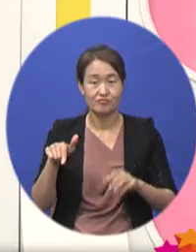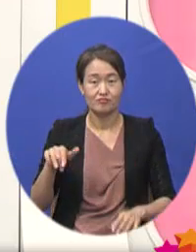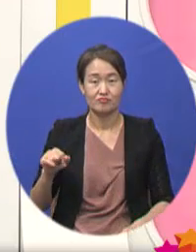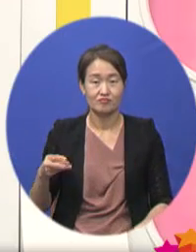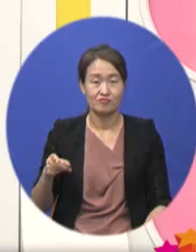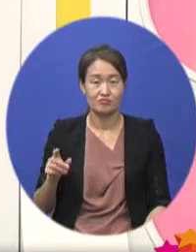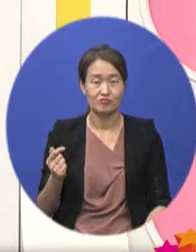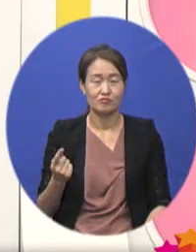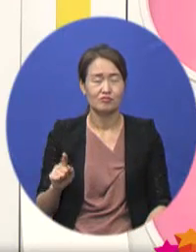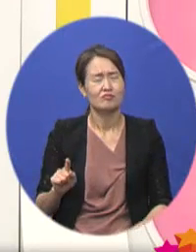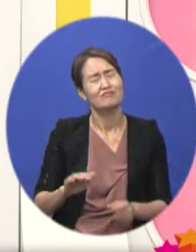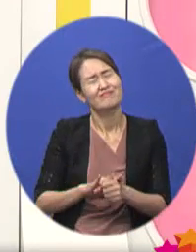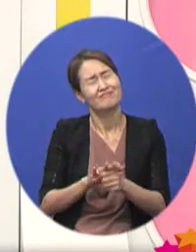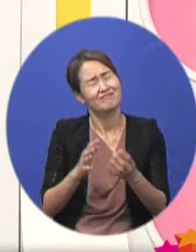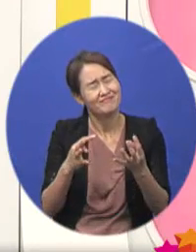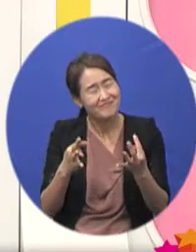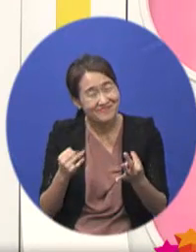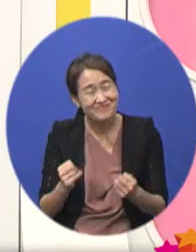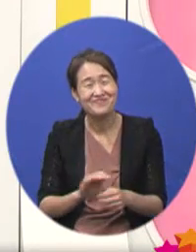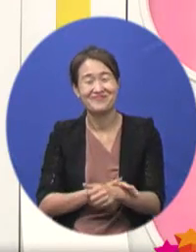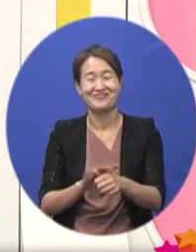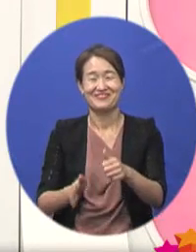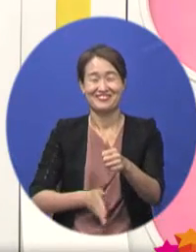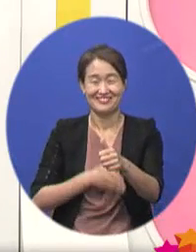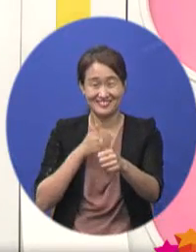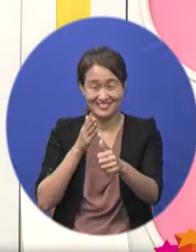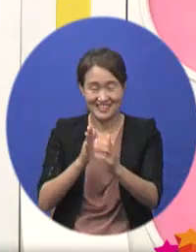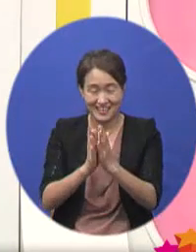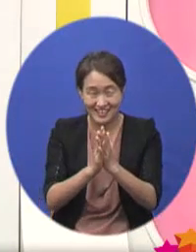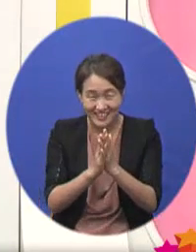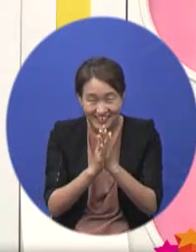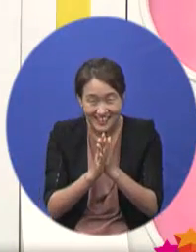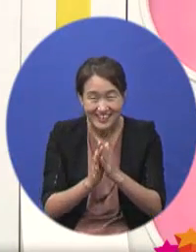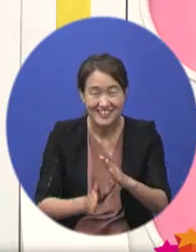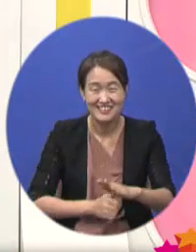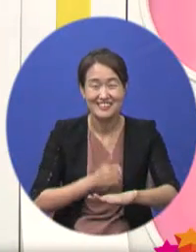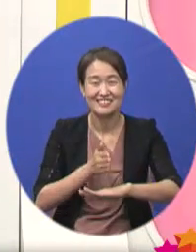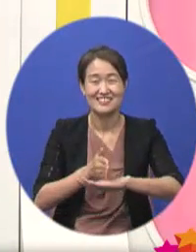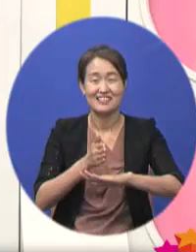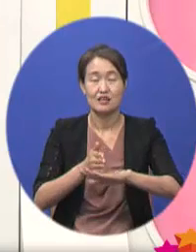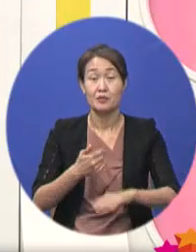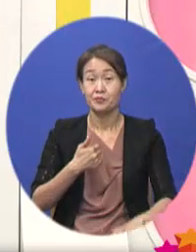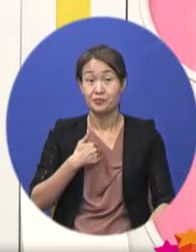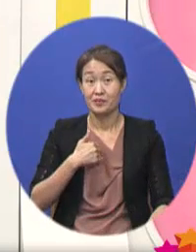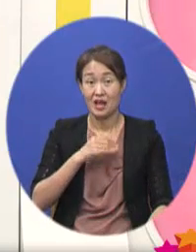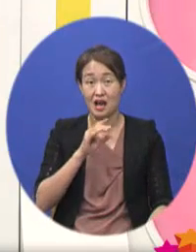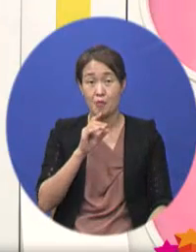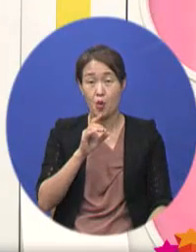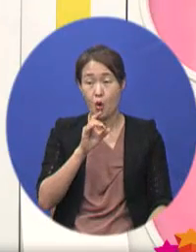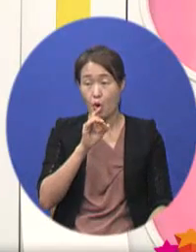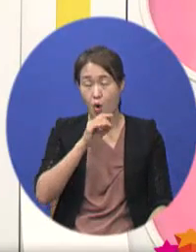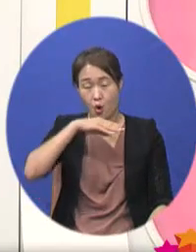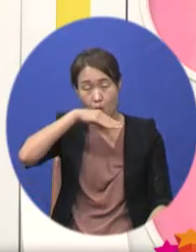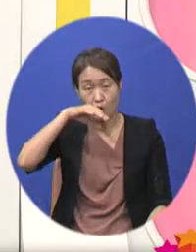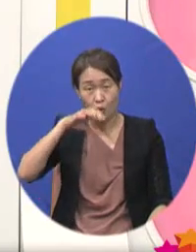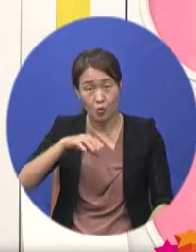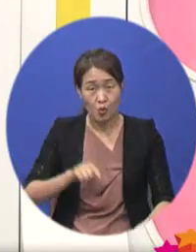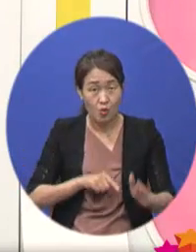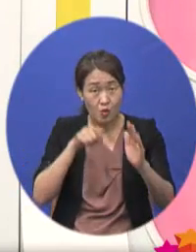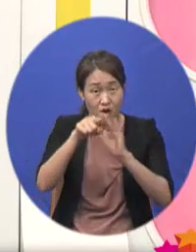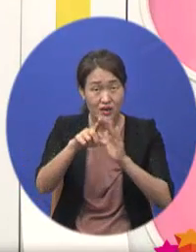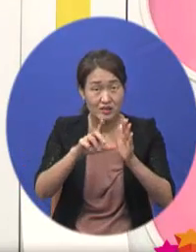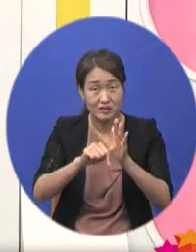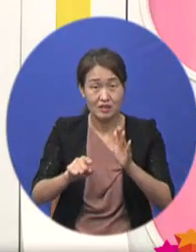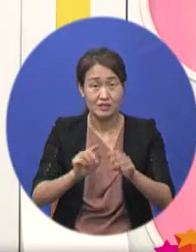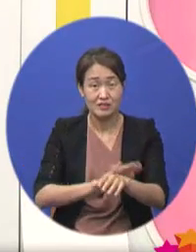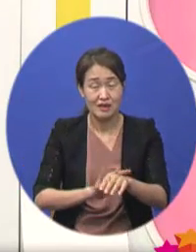씨 많이 좀 사랑해 주십시오. 아이고, 감사합니다. 제가 그 강원도 그쪽에 갈 때까지 강원도 그